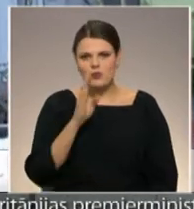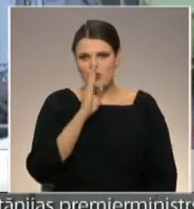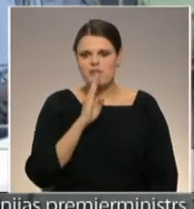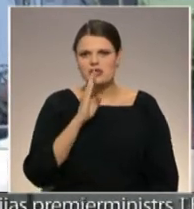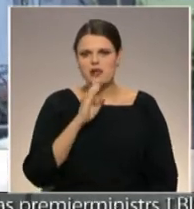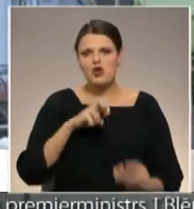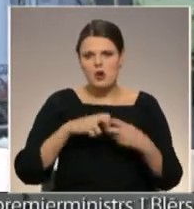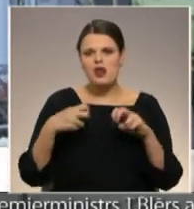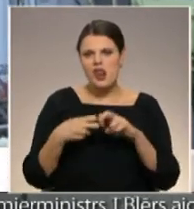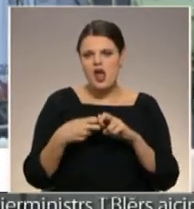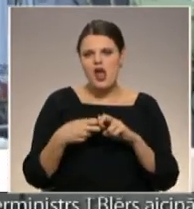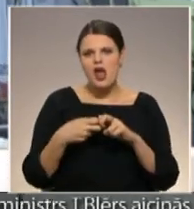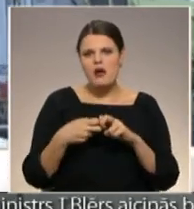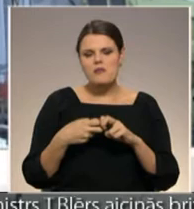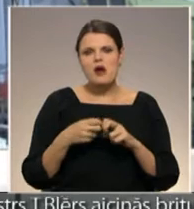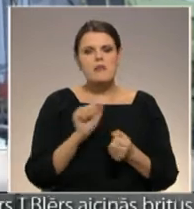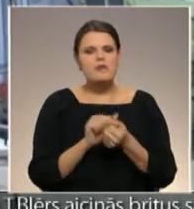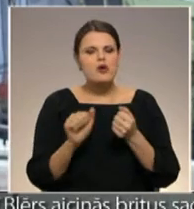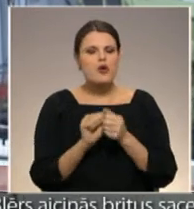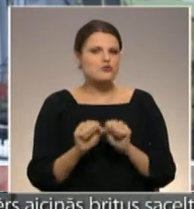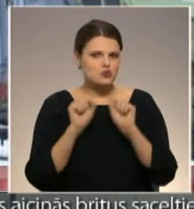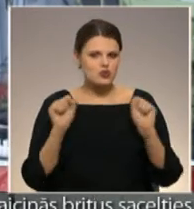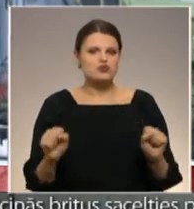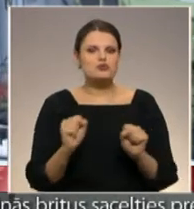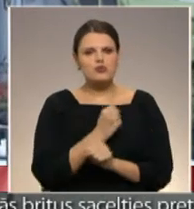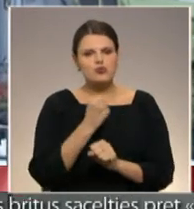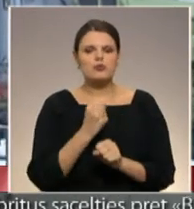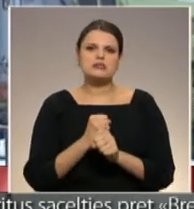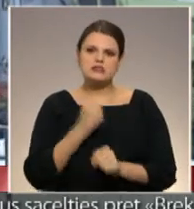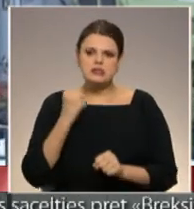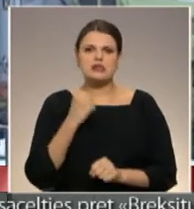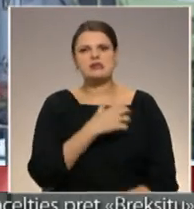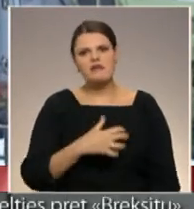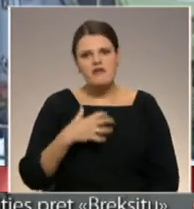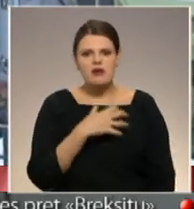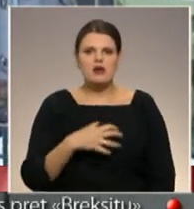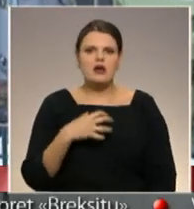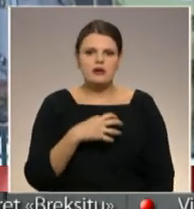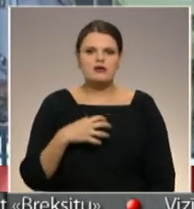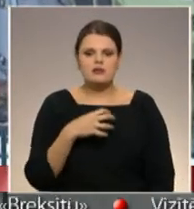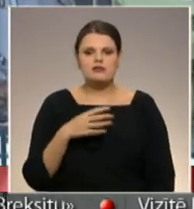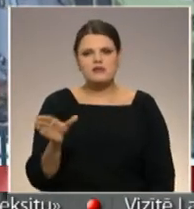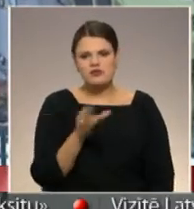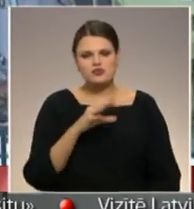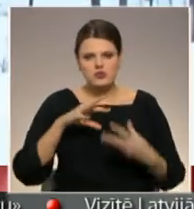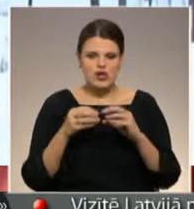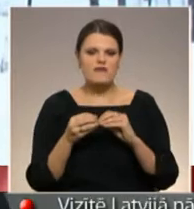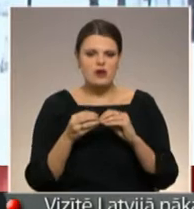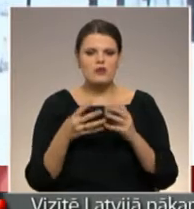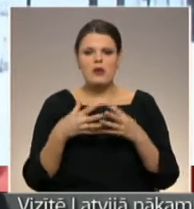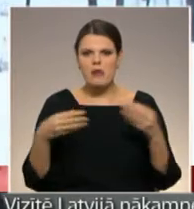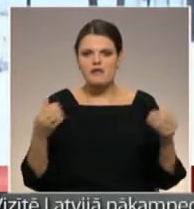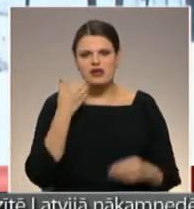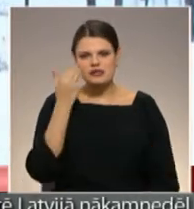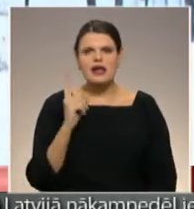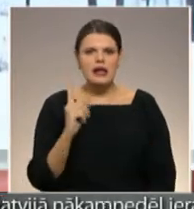nopietna slimība. I biodrūšība vajadzēs tomēr strikti visu ievērot. Pavasarī,